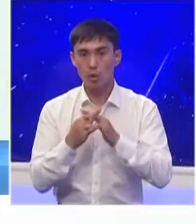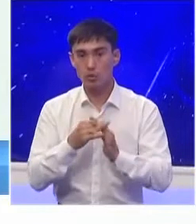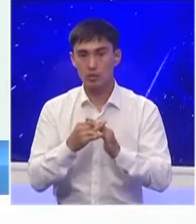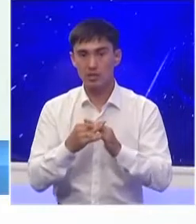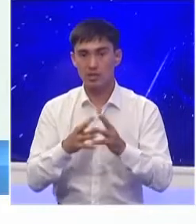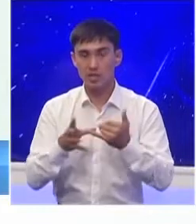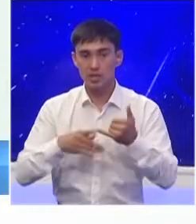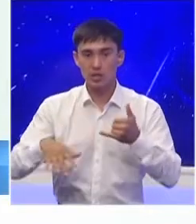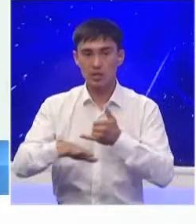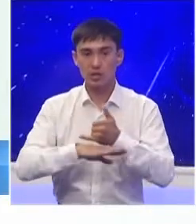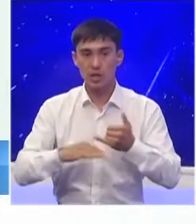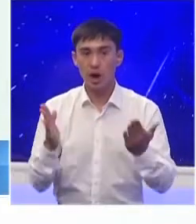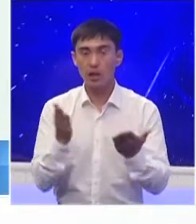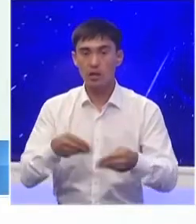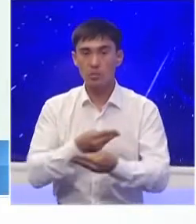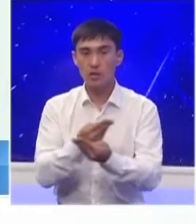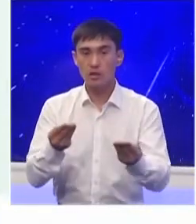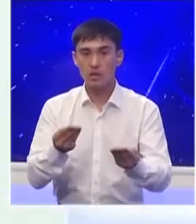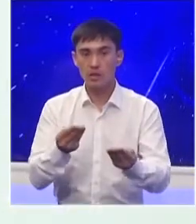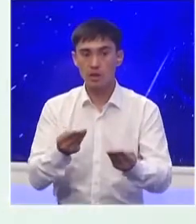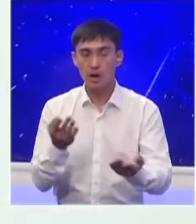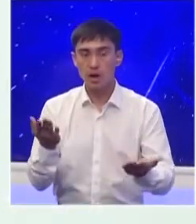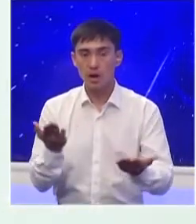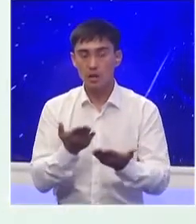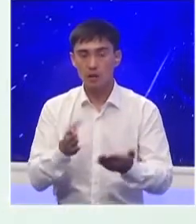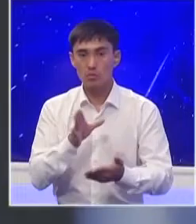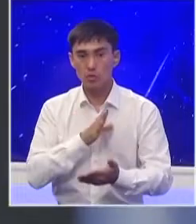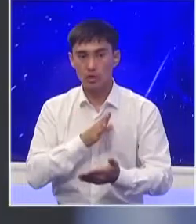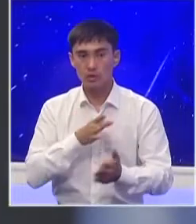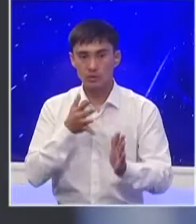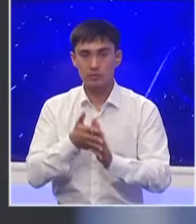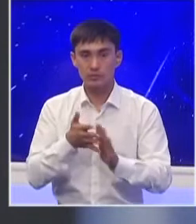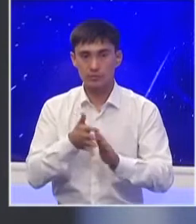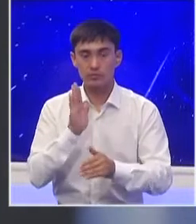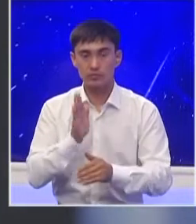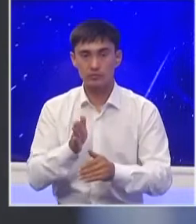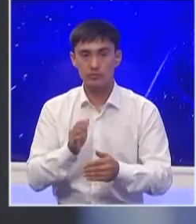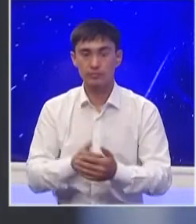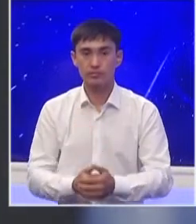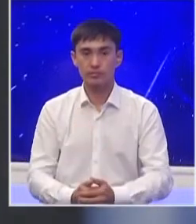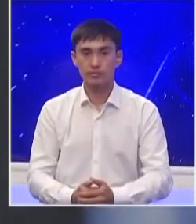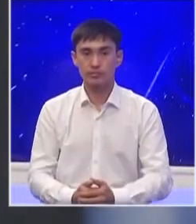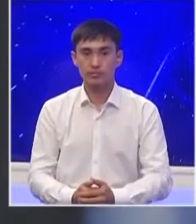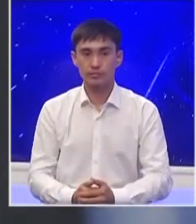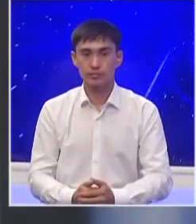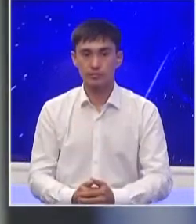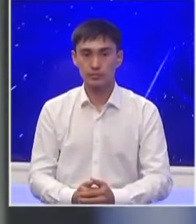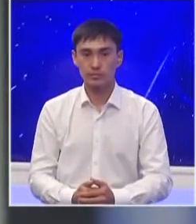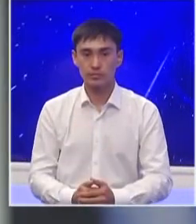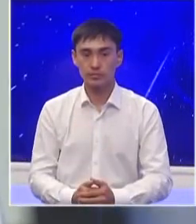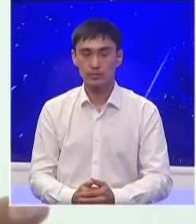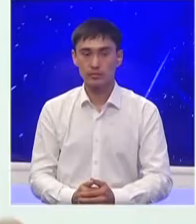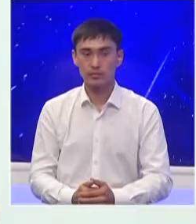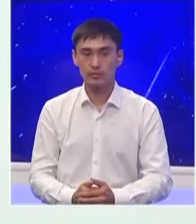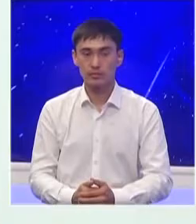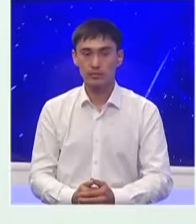кооперативінің жер уақытында қалай берілгені туралы айтып өтті. Қандай заңдық бұзылғанда осы негізде ғана жұмыстар істеледі. Мына қайда екенін білеміз, қайда екенін